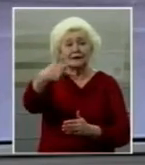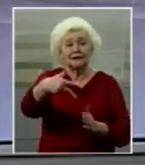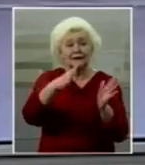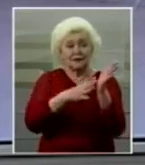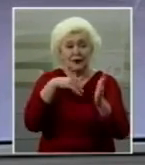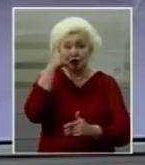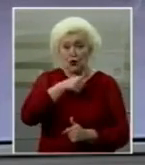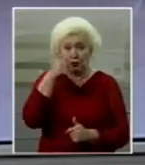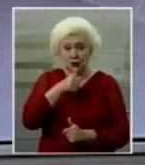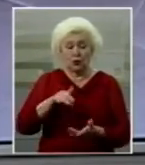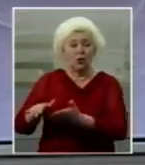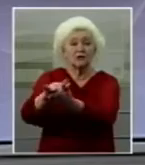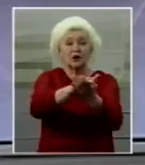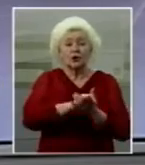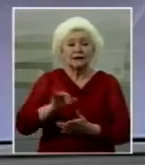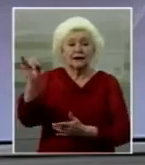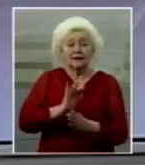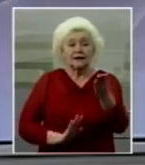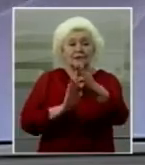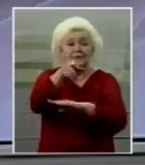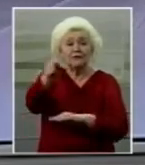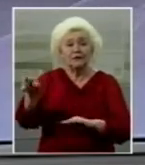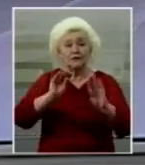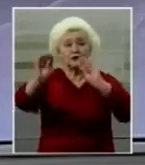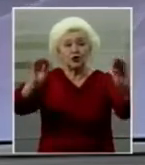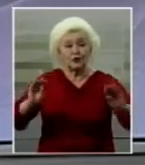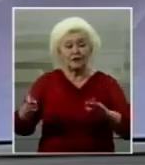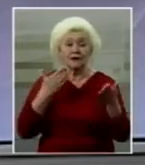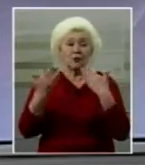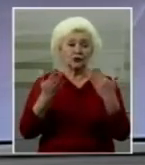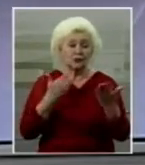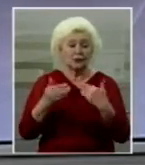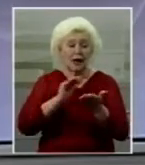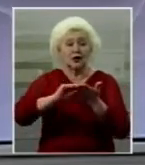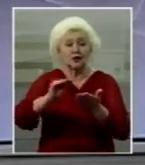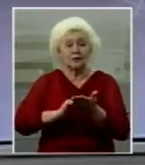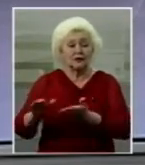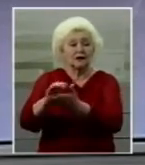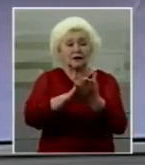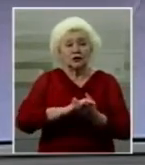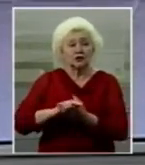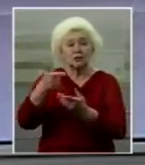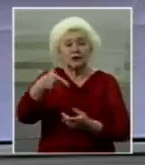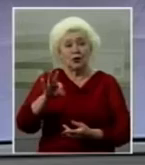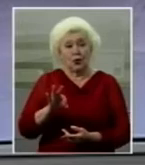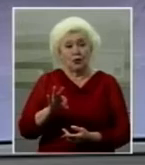1939 року». З організаторами та відвідувачами виставки поспілкувалися кореспонденти Суспільного.